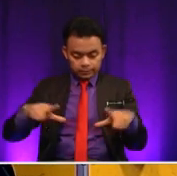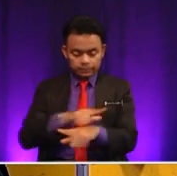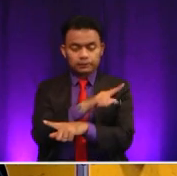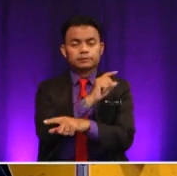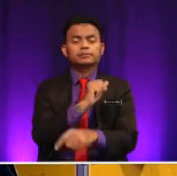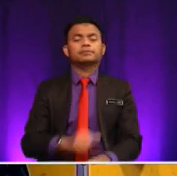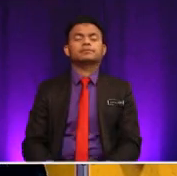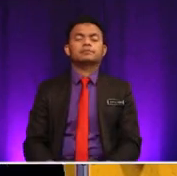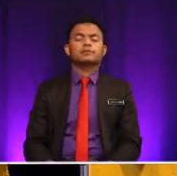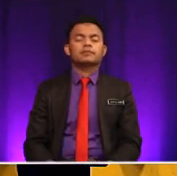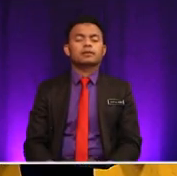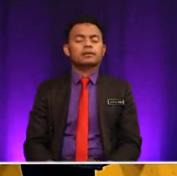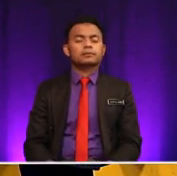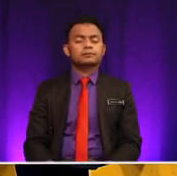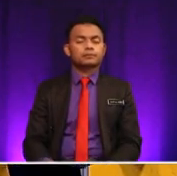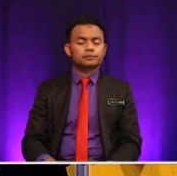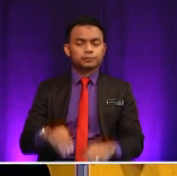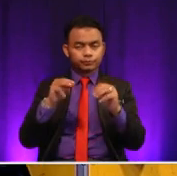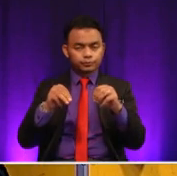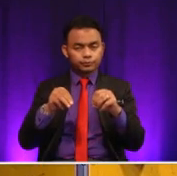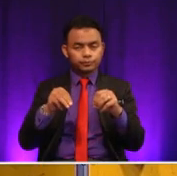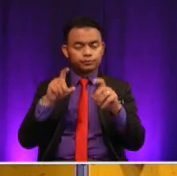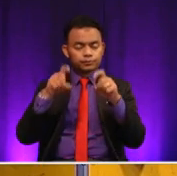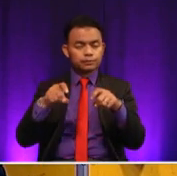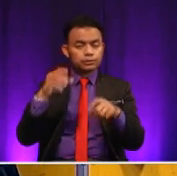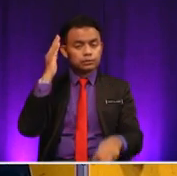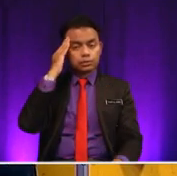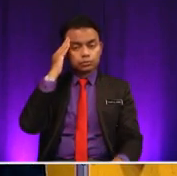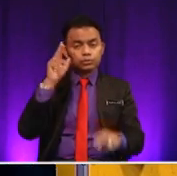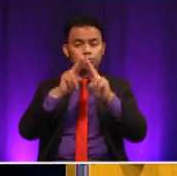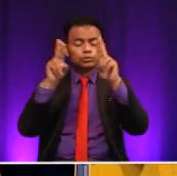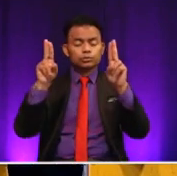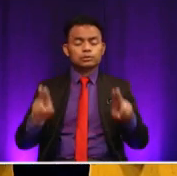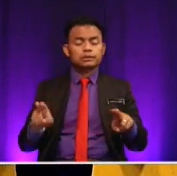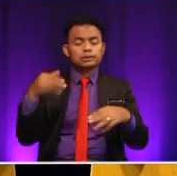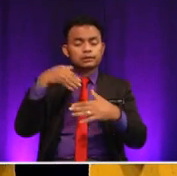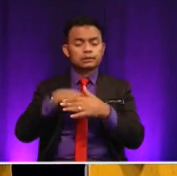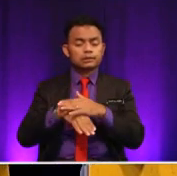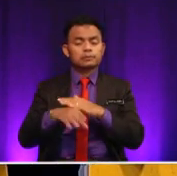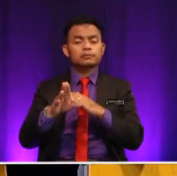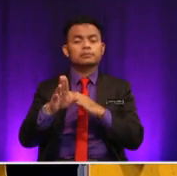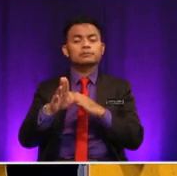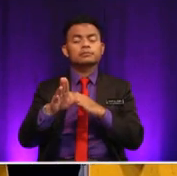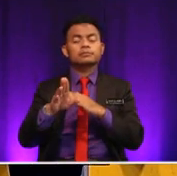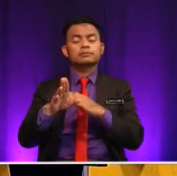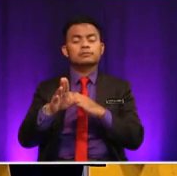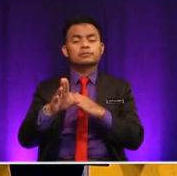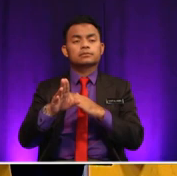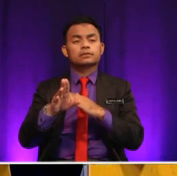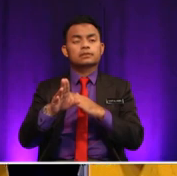Baca juga belum tahu hujan lain dalam komponen komposisi badan oke 30 tahun